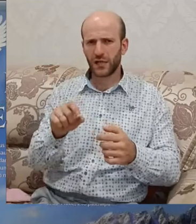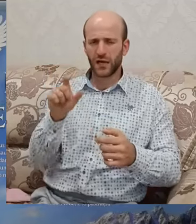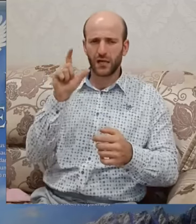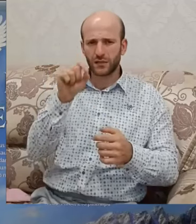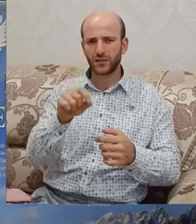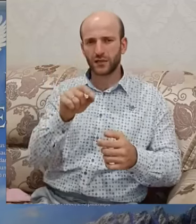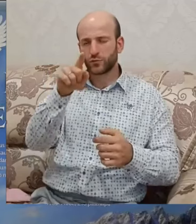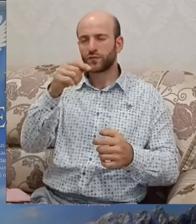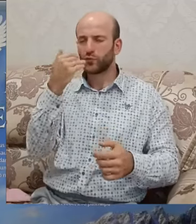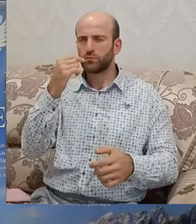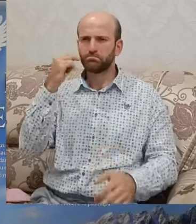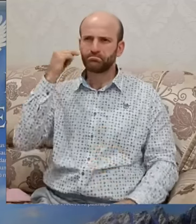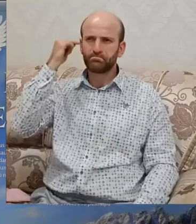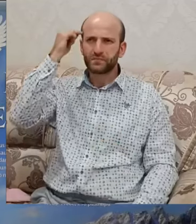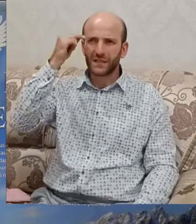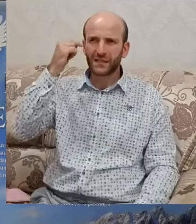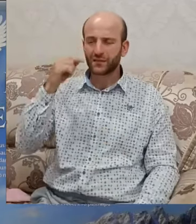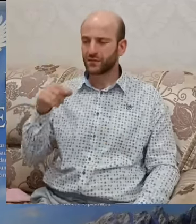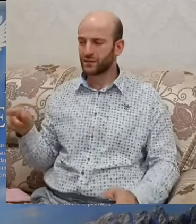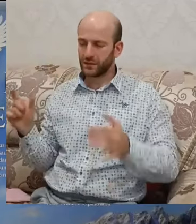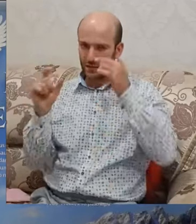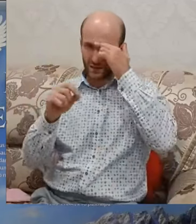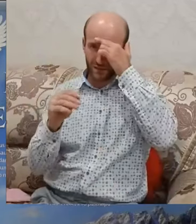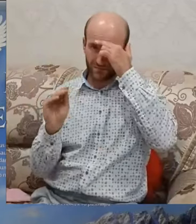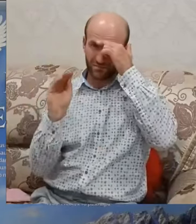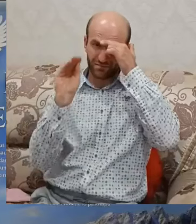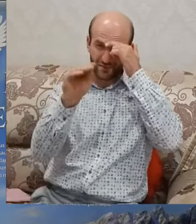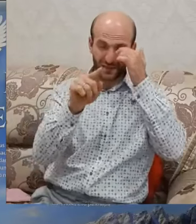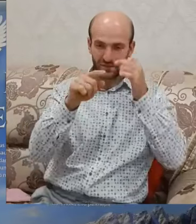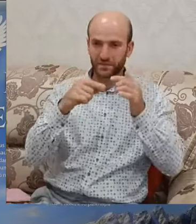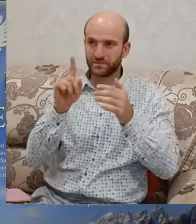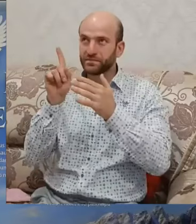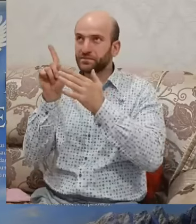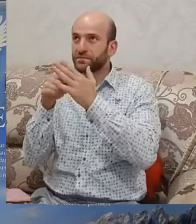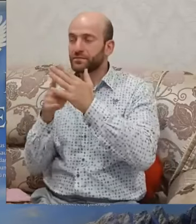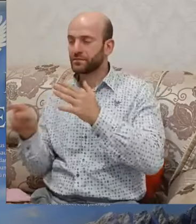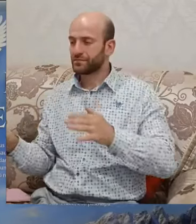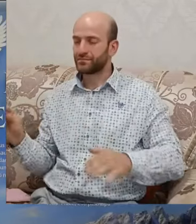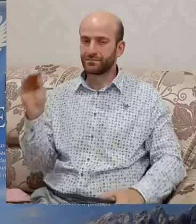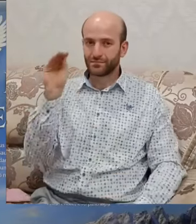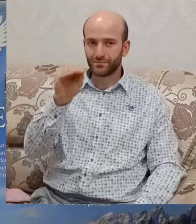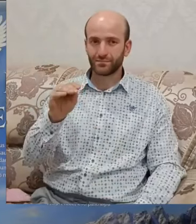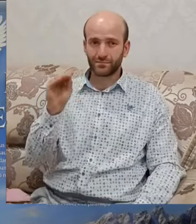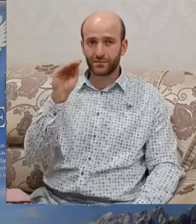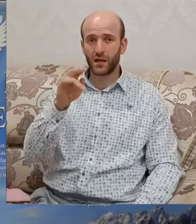Dievas. Но мы знаем, кто такой Бог. Tai yra žodis. Это слово. Amen. Amen.